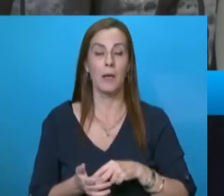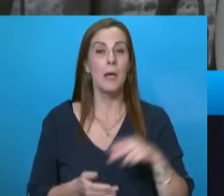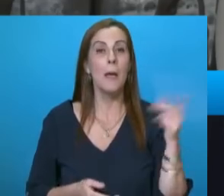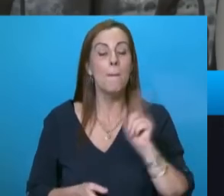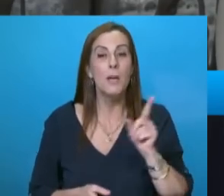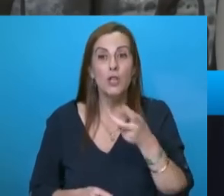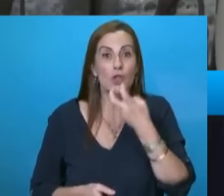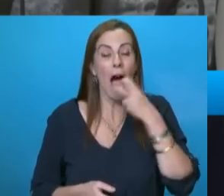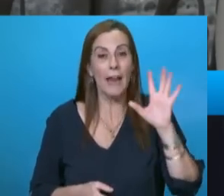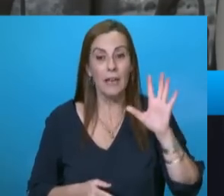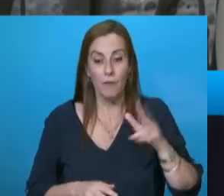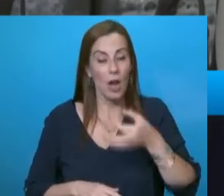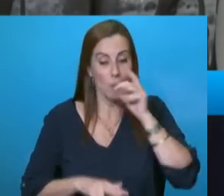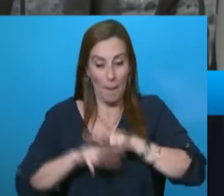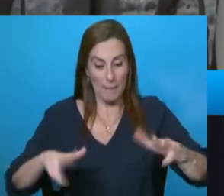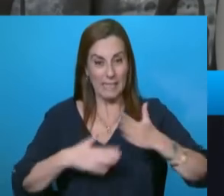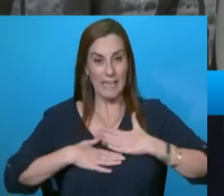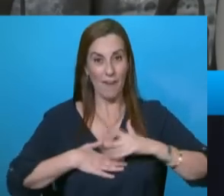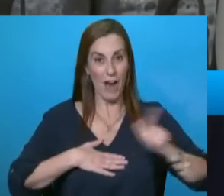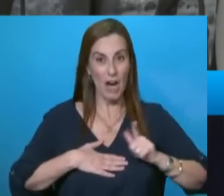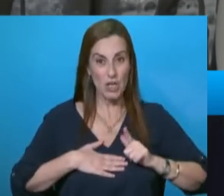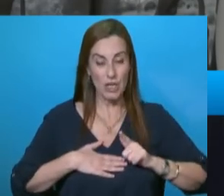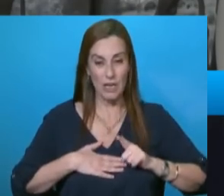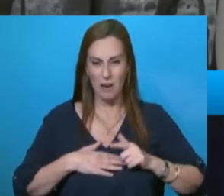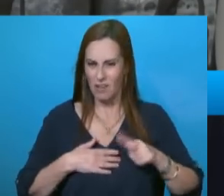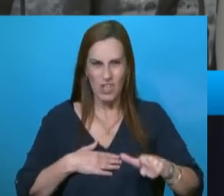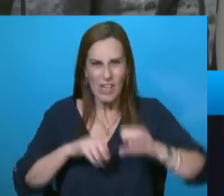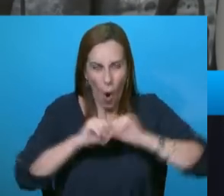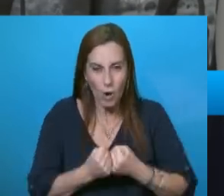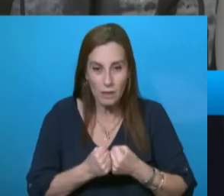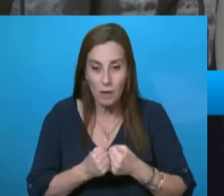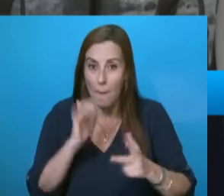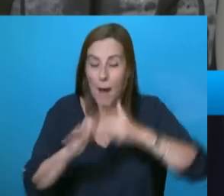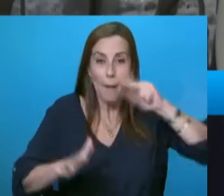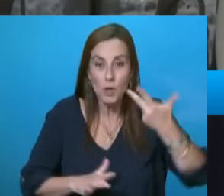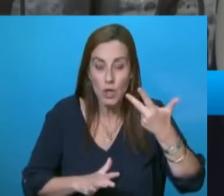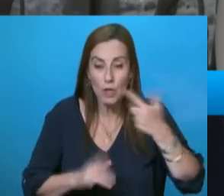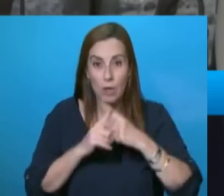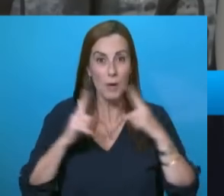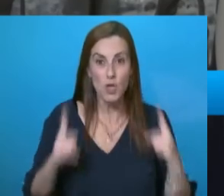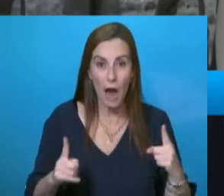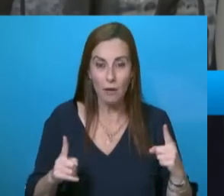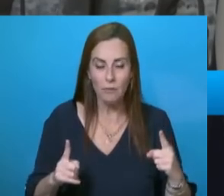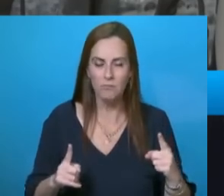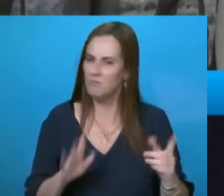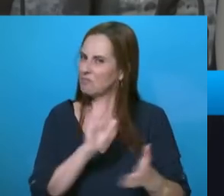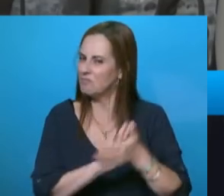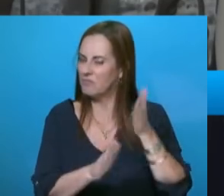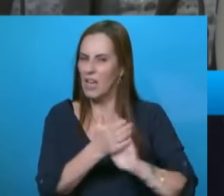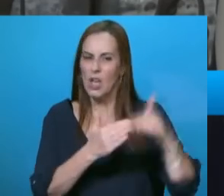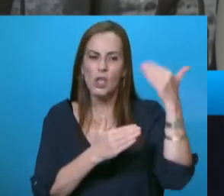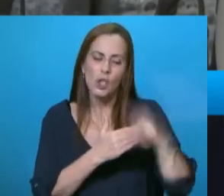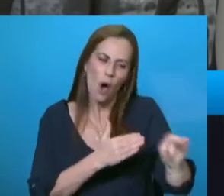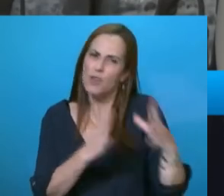שיעדיף את שיפור מצבו האישי בבחירות נוספות הרסניות, בפעם השלישית השנה, סופו